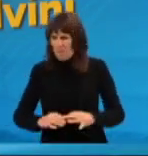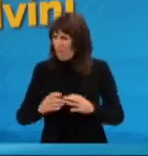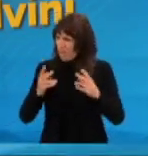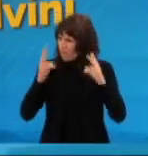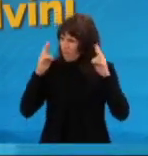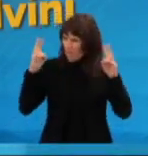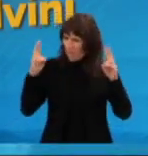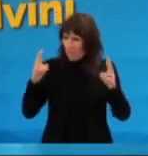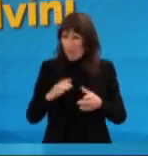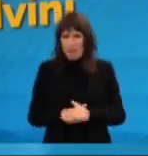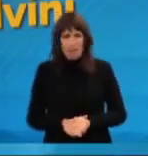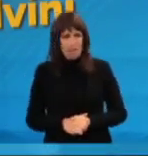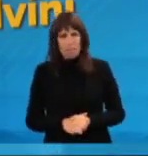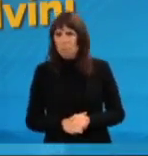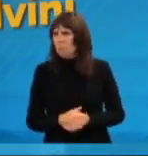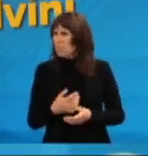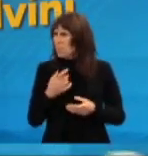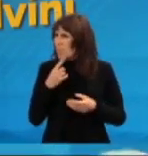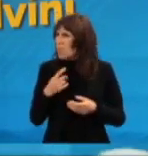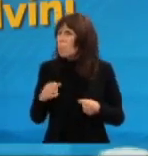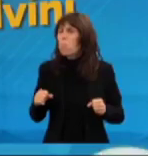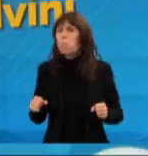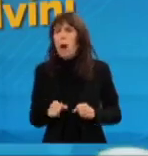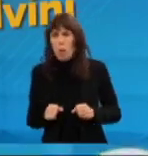paura non deve